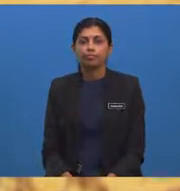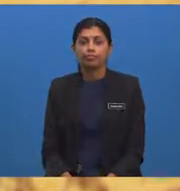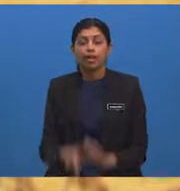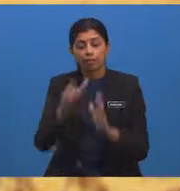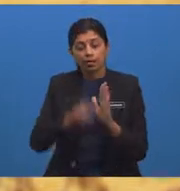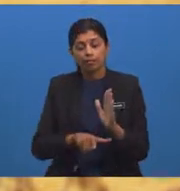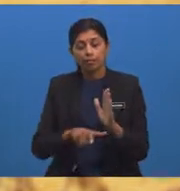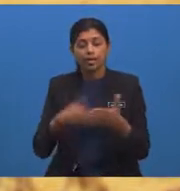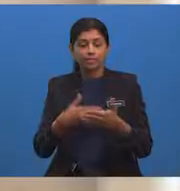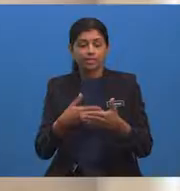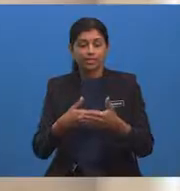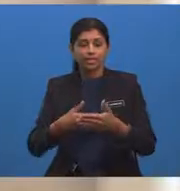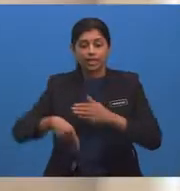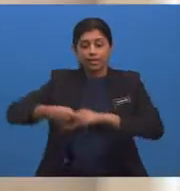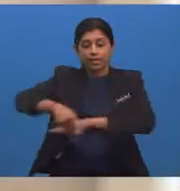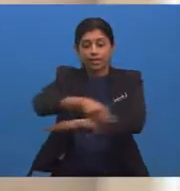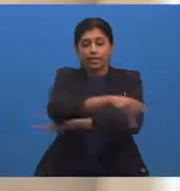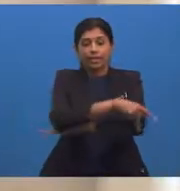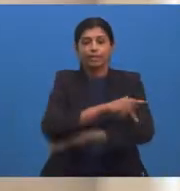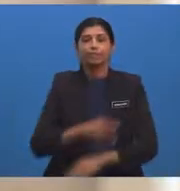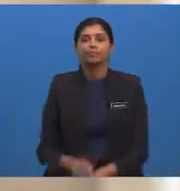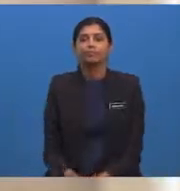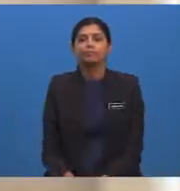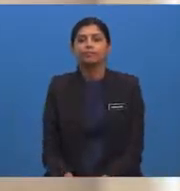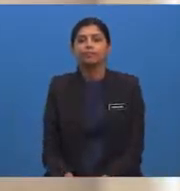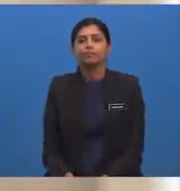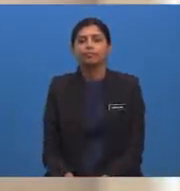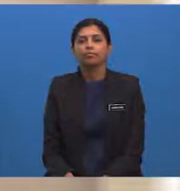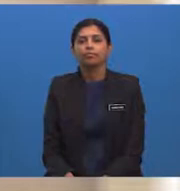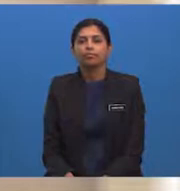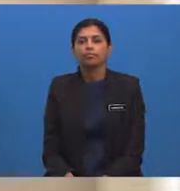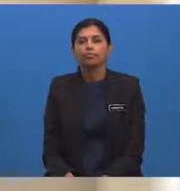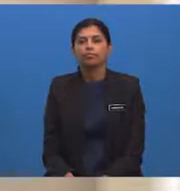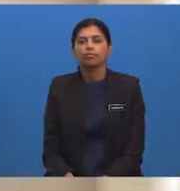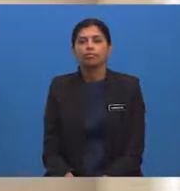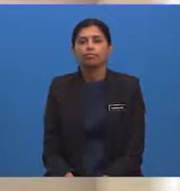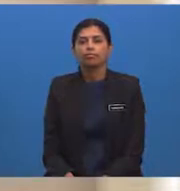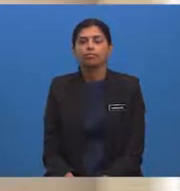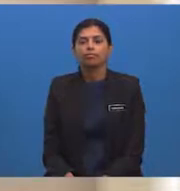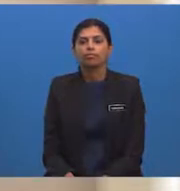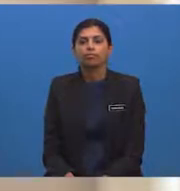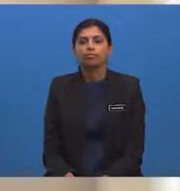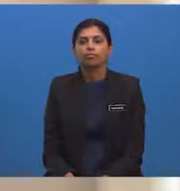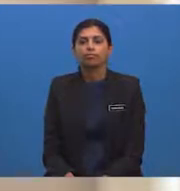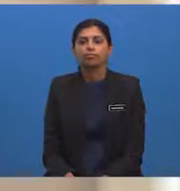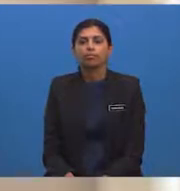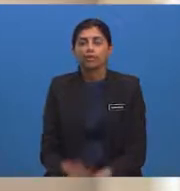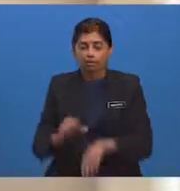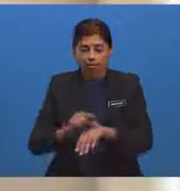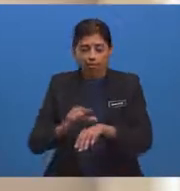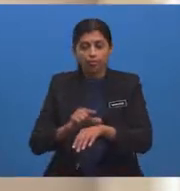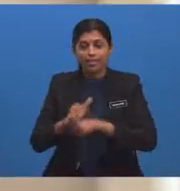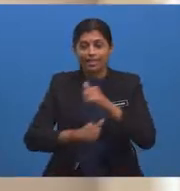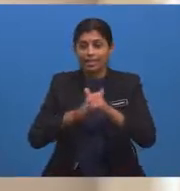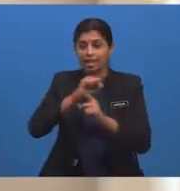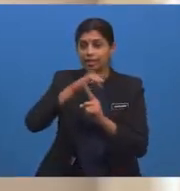pantai atau lembah sungai. Hal ini menunjukkan kebijaksanaan pemerintah menggunakan alam sekitar